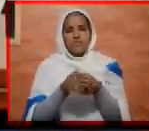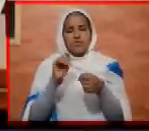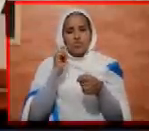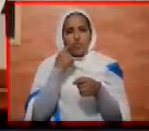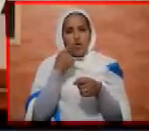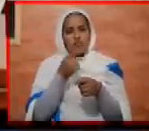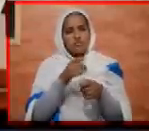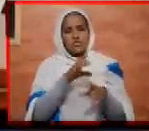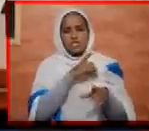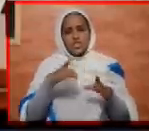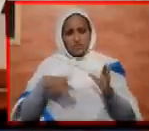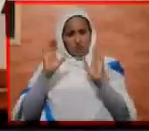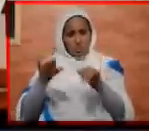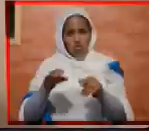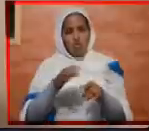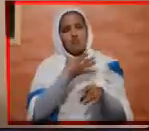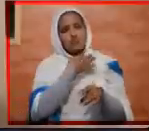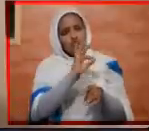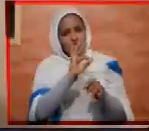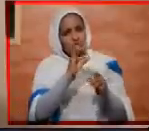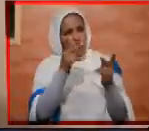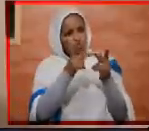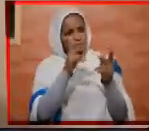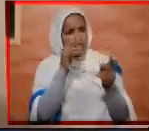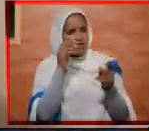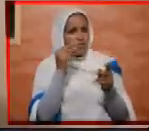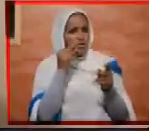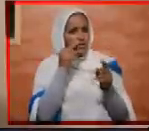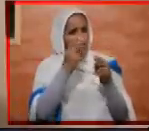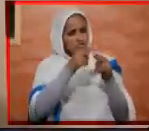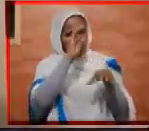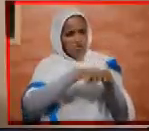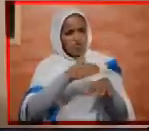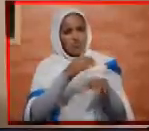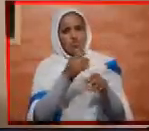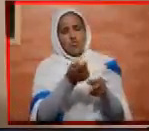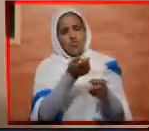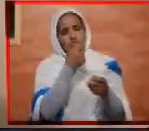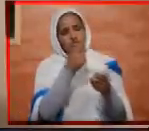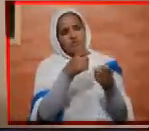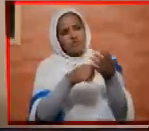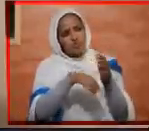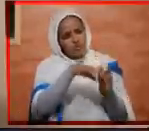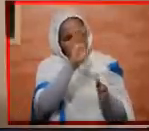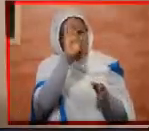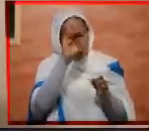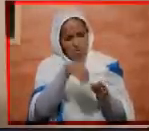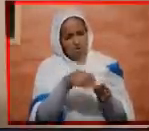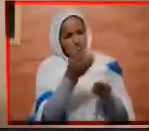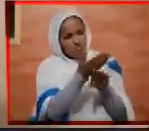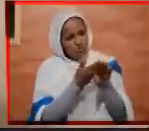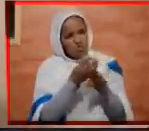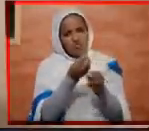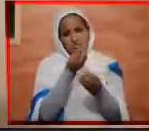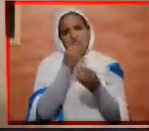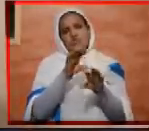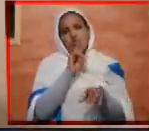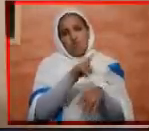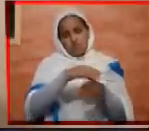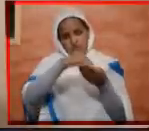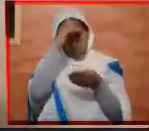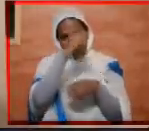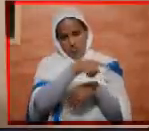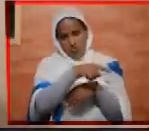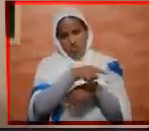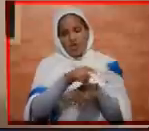ከዝክሩ ከተዝካሩ ከፍታቱ ከክርስትናው እንዲሁ